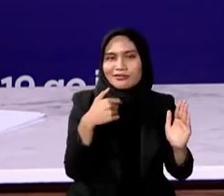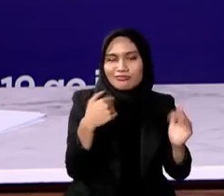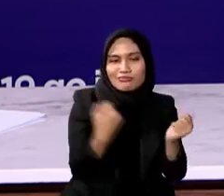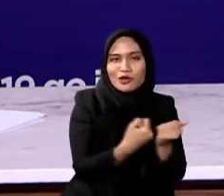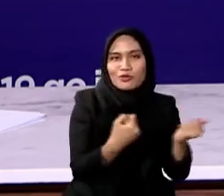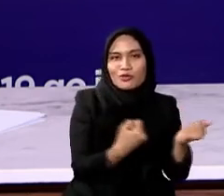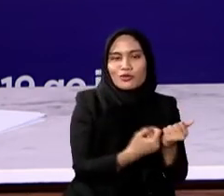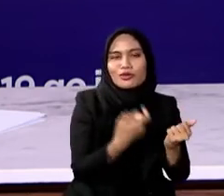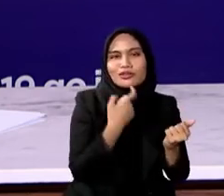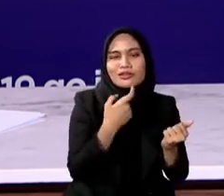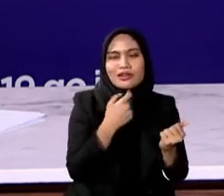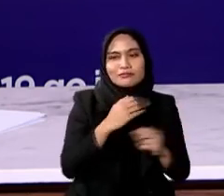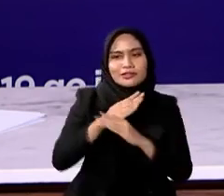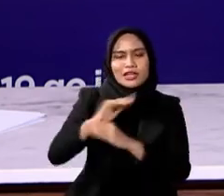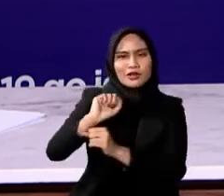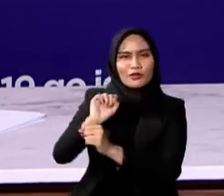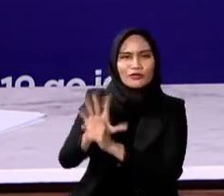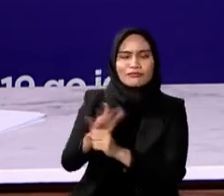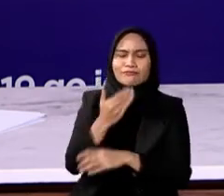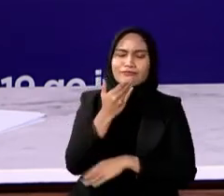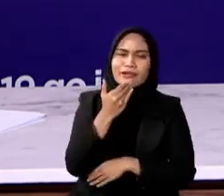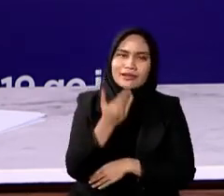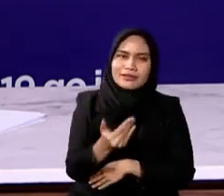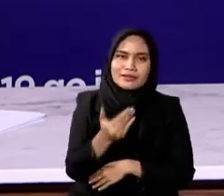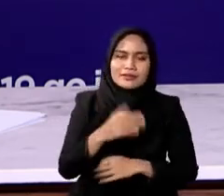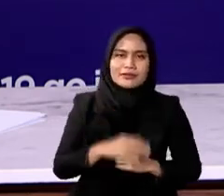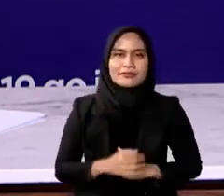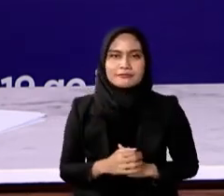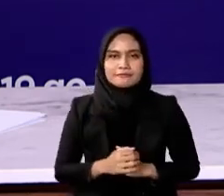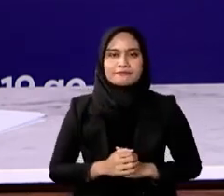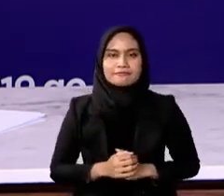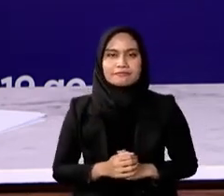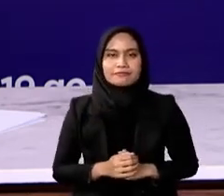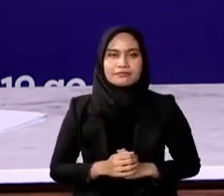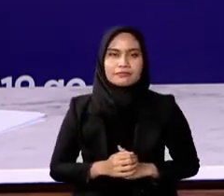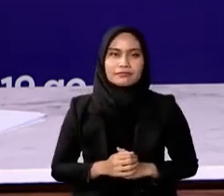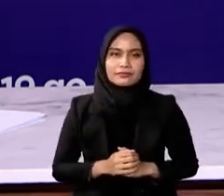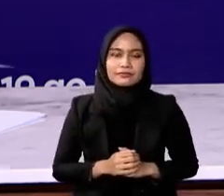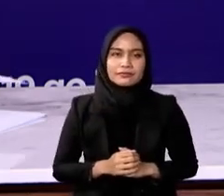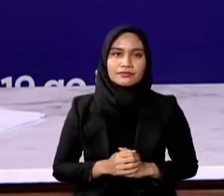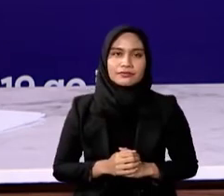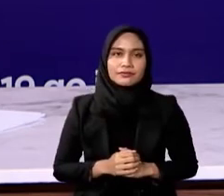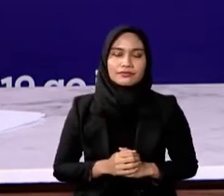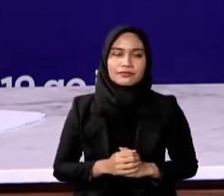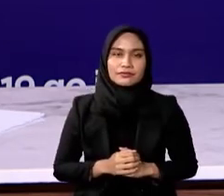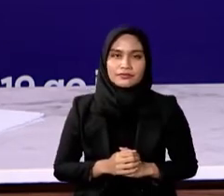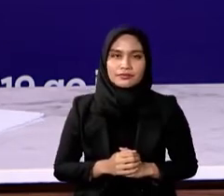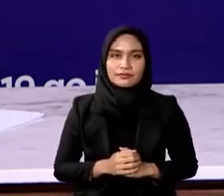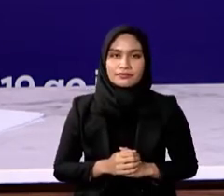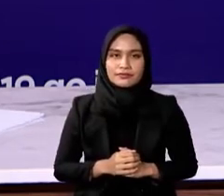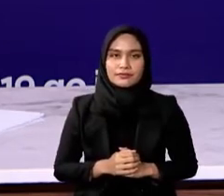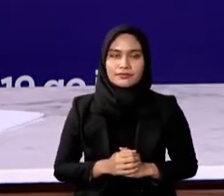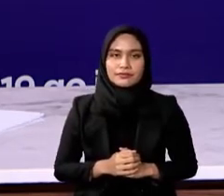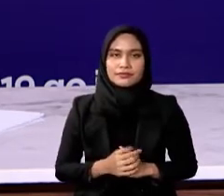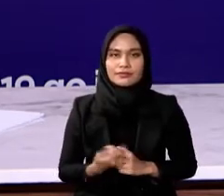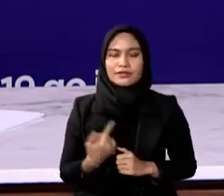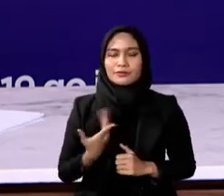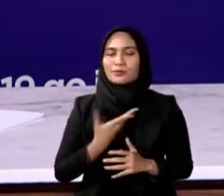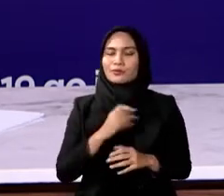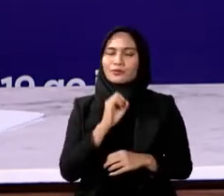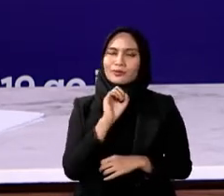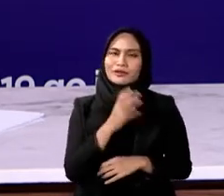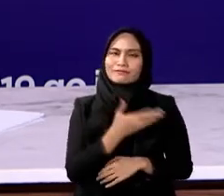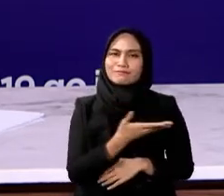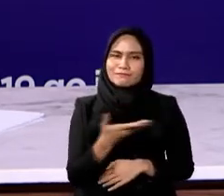pelaku perjalanan dalam menghadapi libur Natal dan Tahun Baru. Selain itu, kami memohon